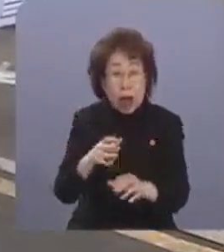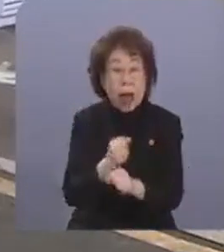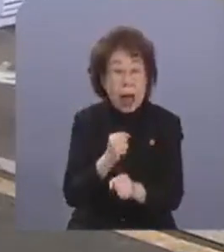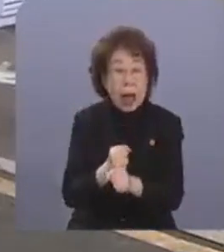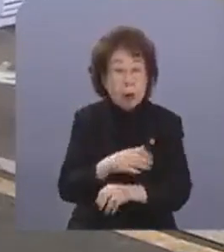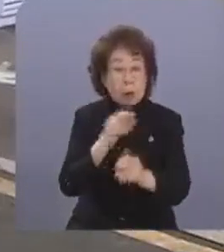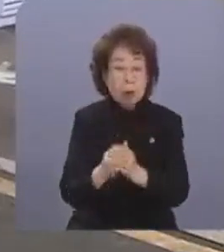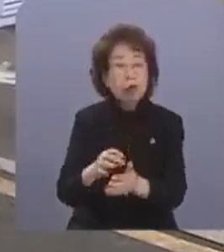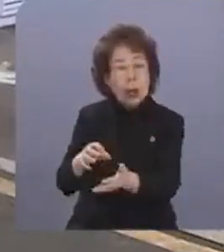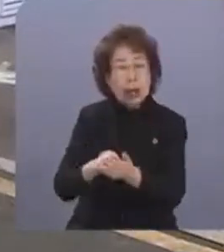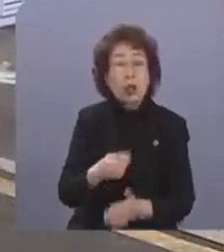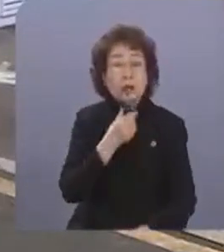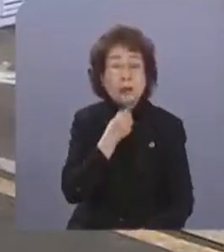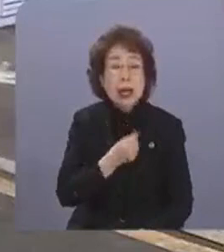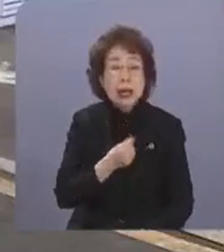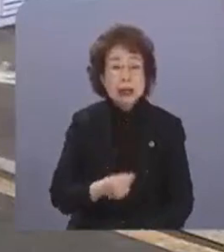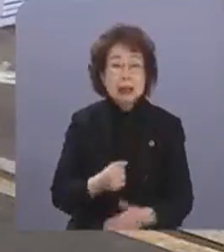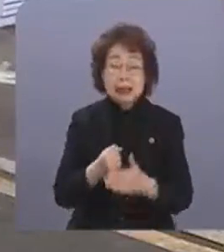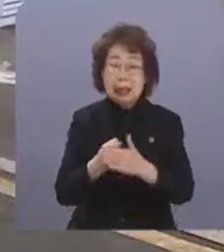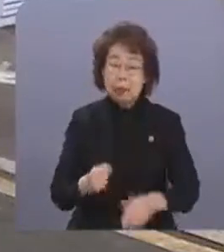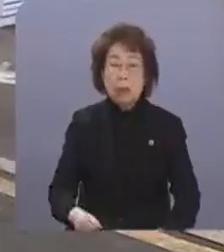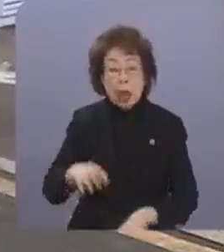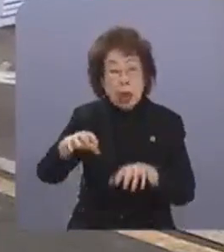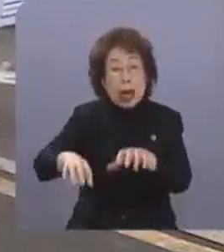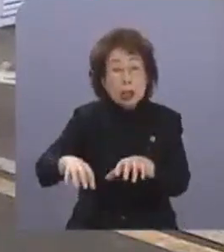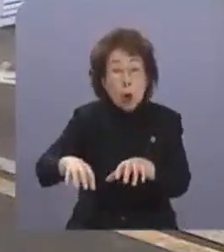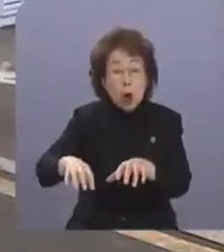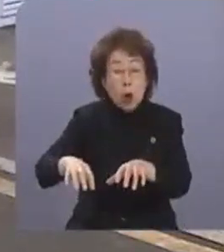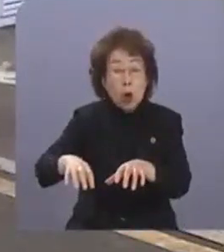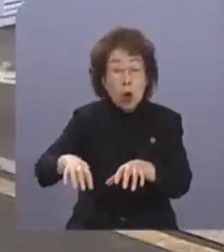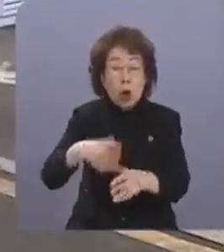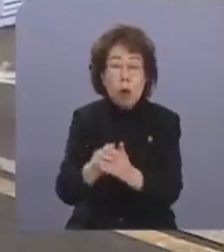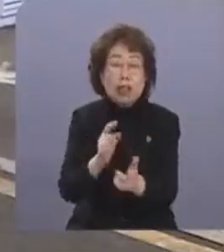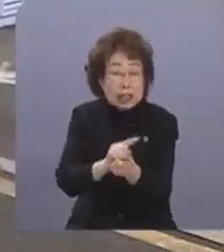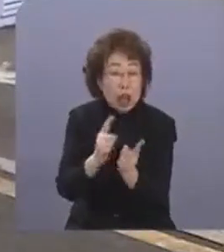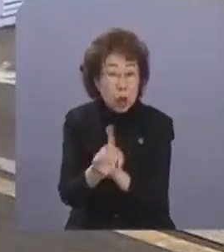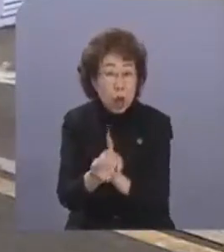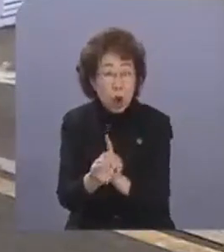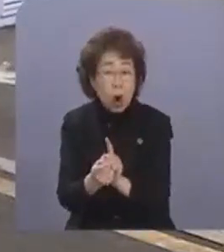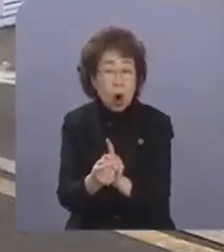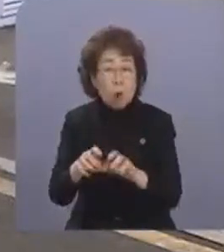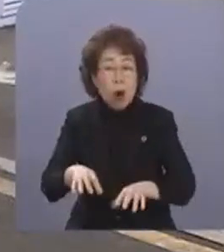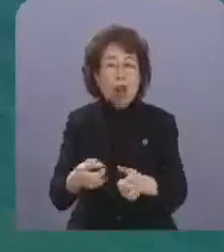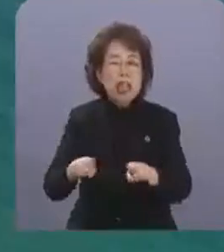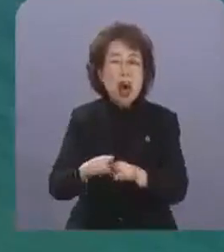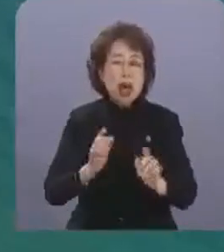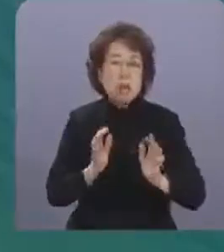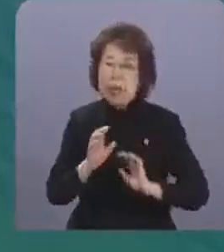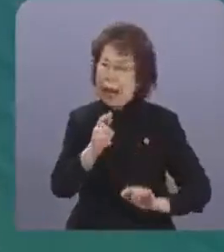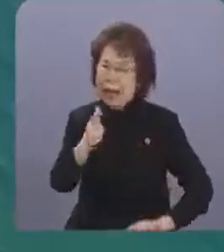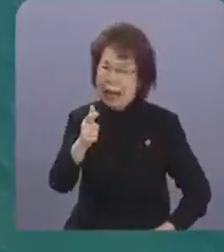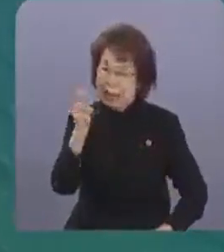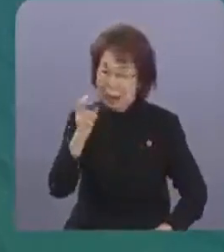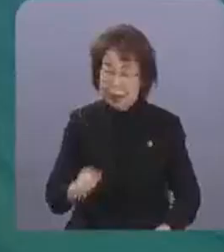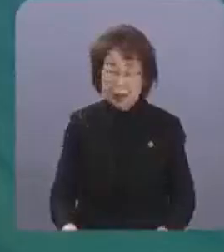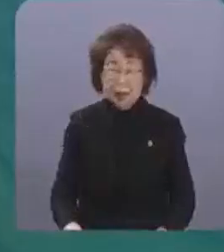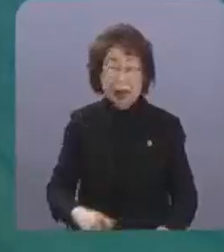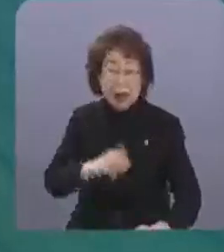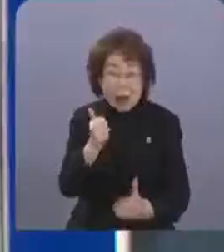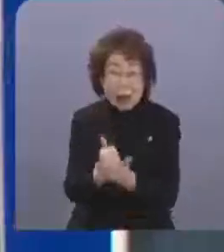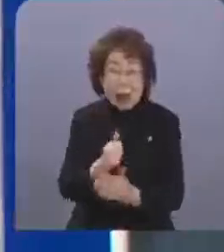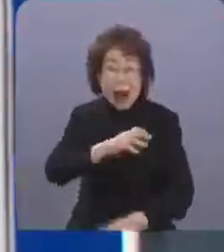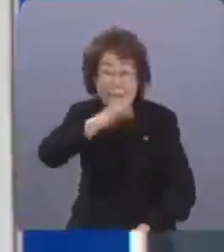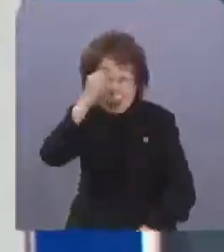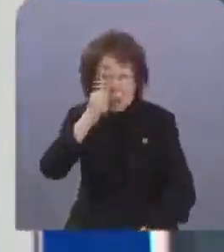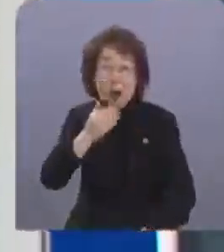주로 유치할 것이기 때문에 양쪽에서 서로 분야가 겹치지 않고 22대 국회에